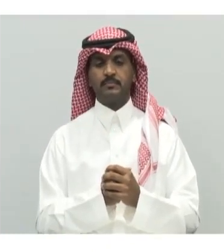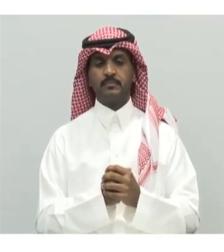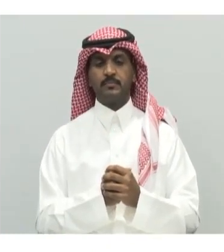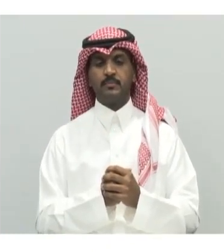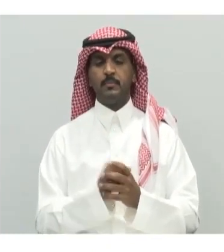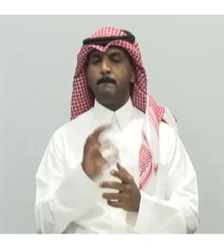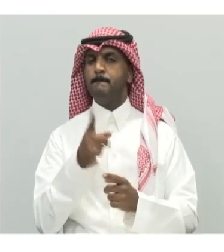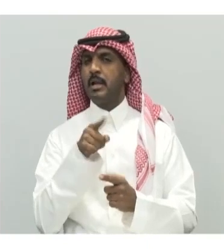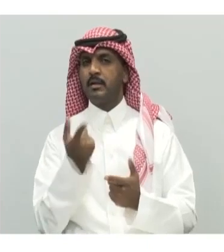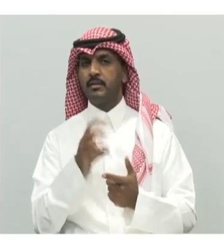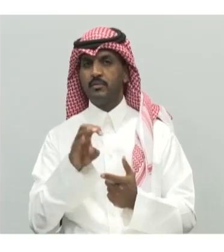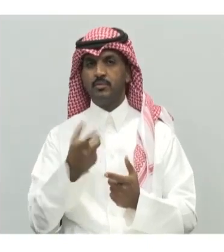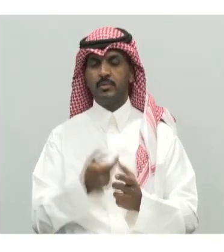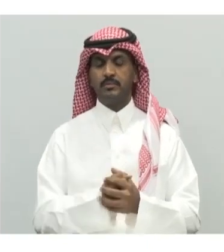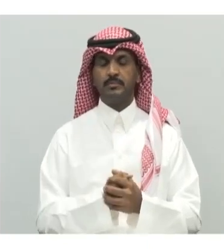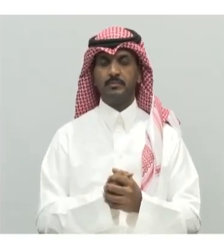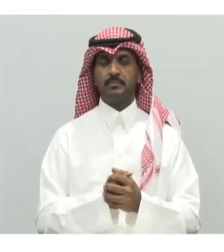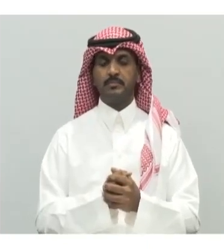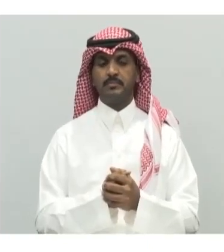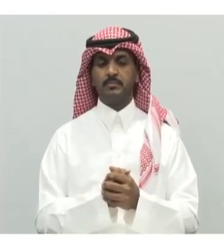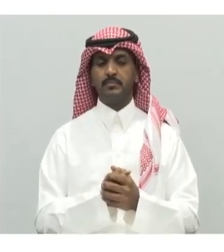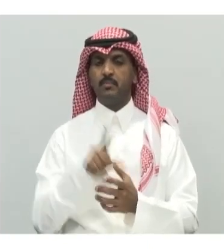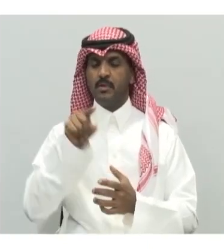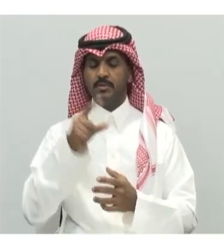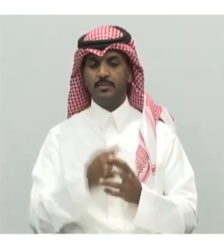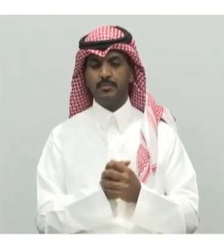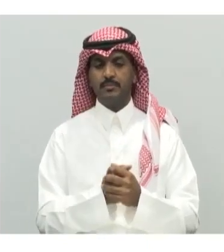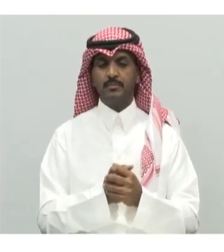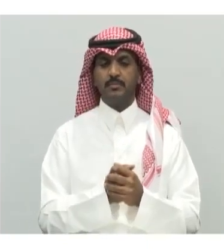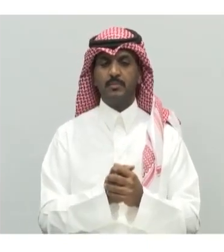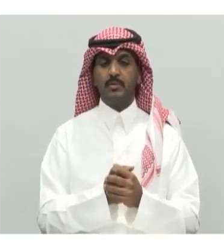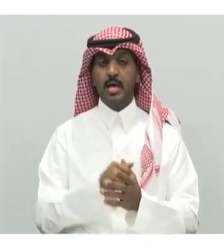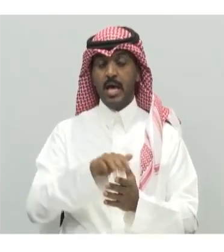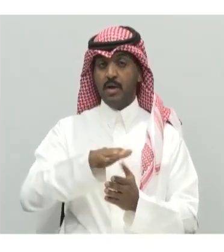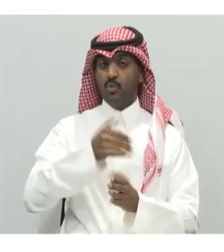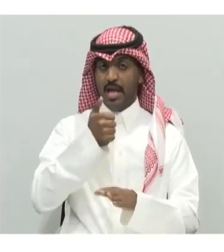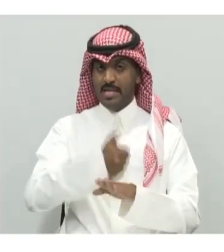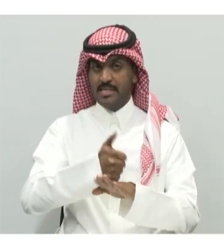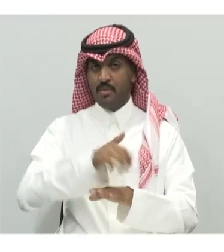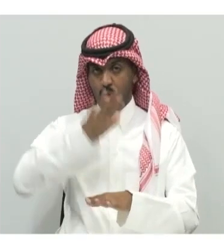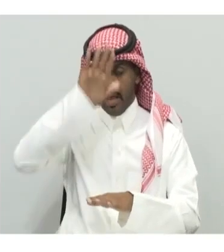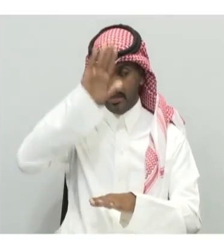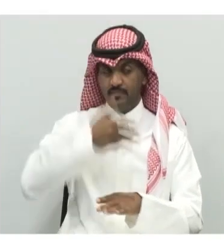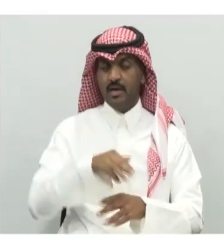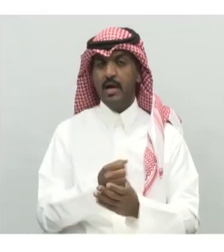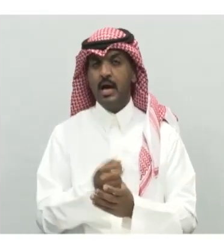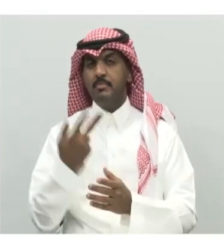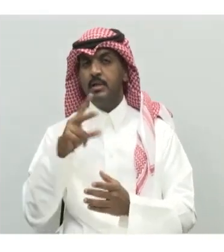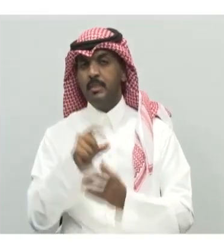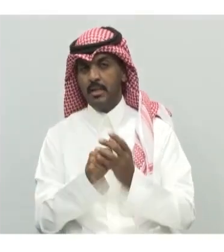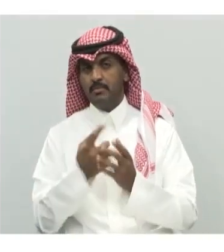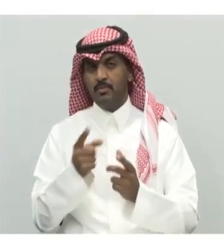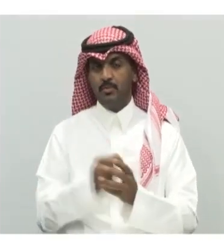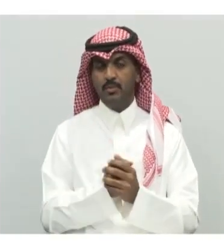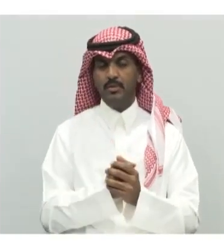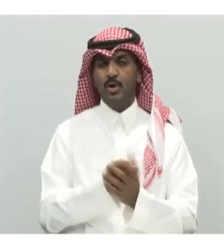ما الخطا في هذه العباره احسنتم اسس الخليفه عبد الملك بن مروان اول دار